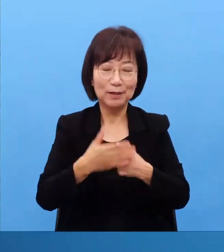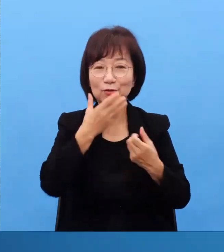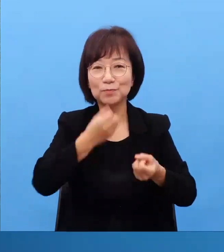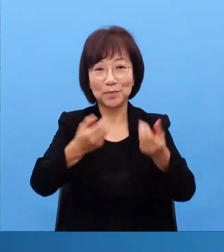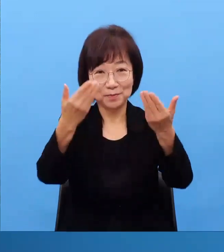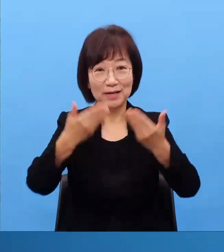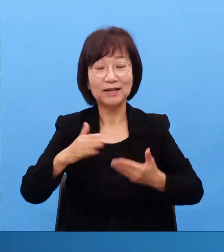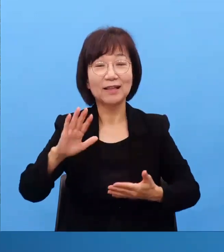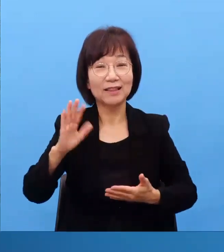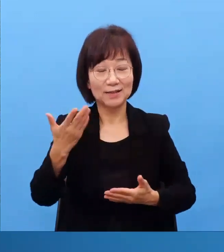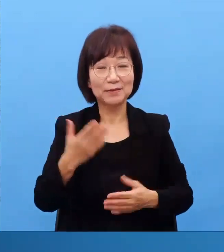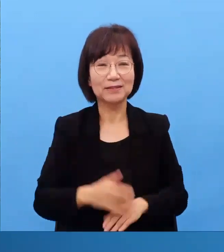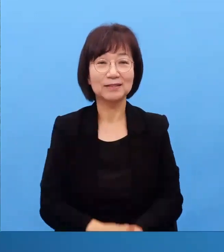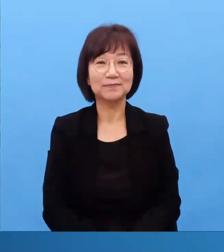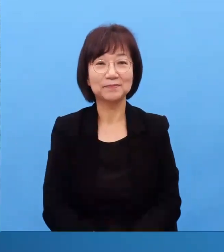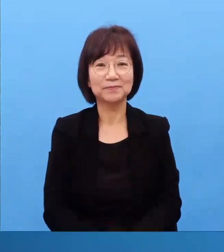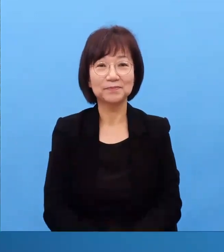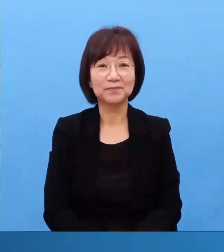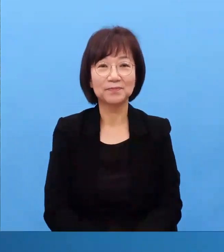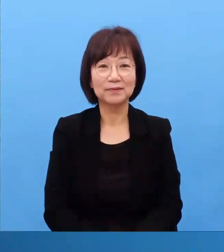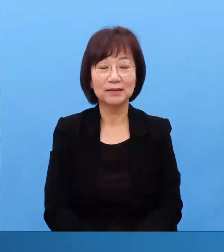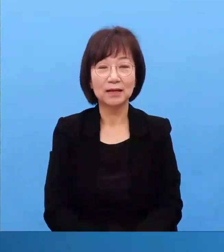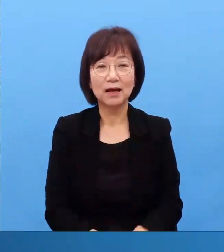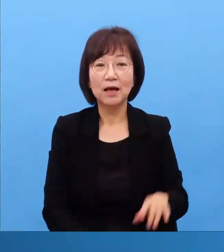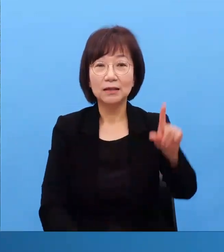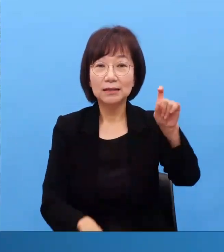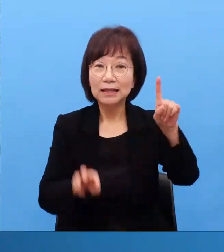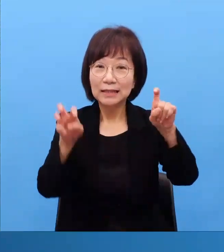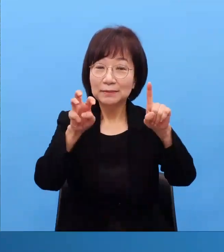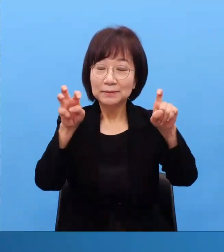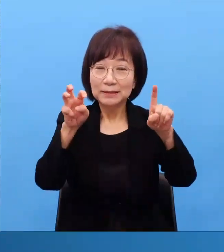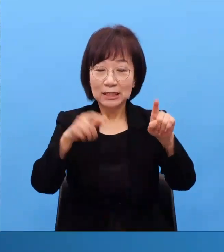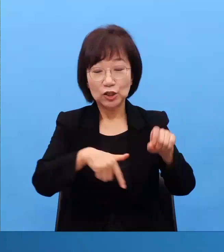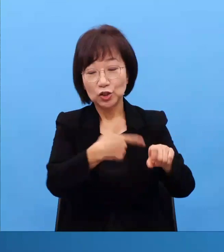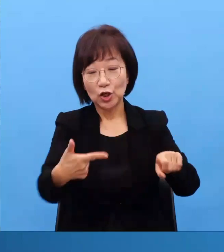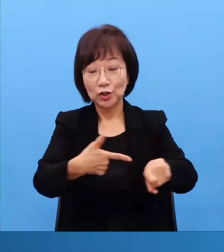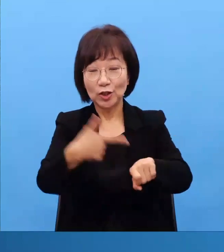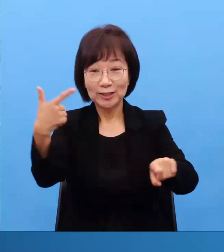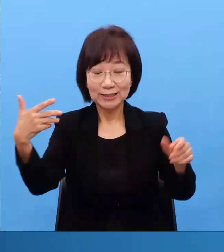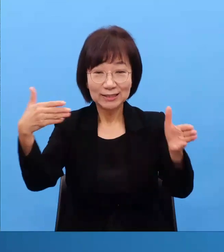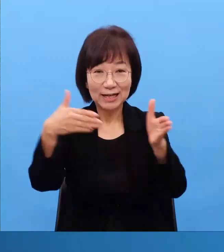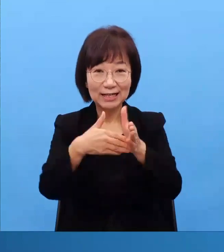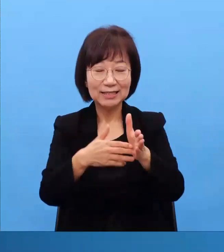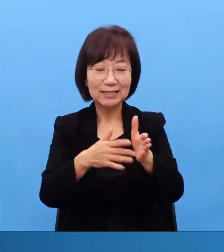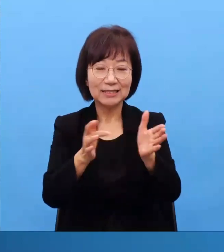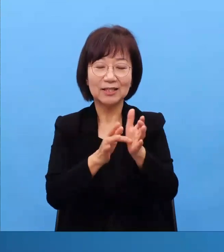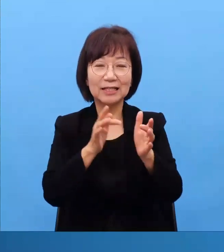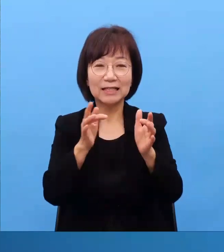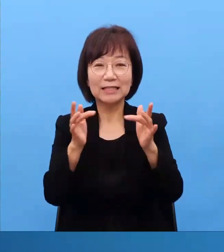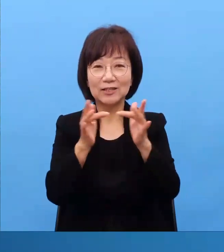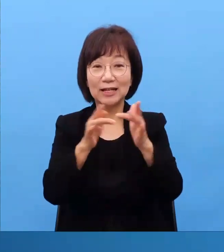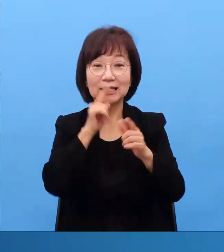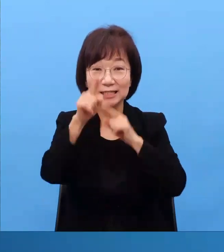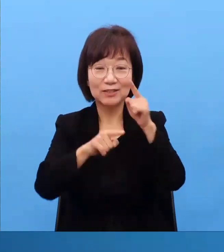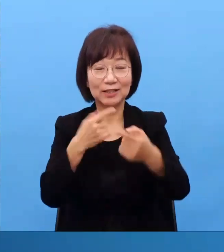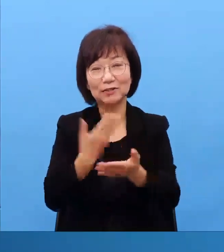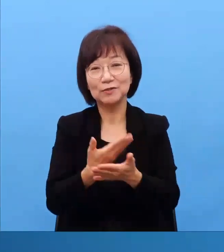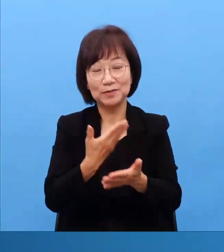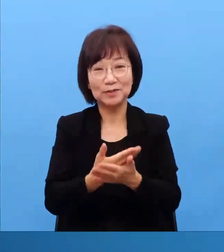새가족 현장 사역자 훈련은 오는 30일 오후 6시까지 위아.kr에서 등록받습니다.